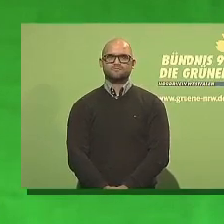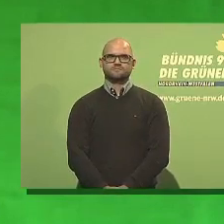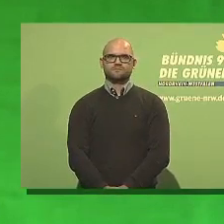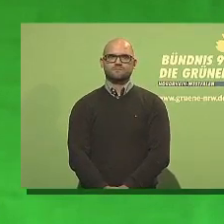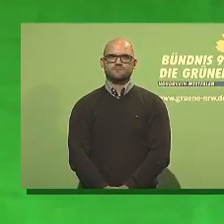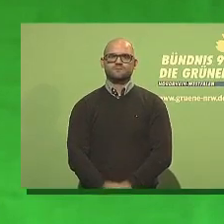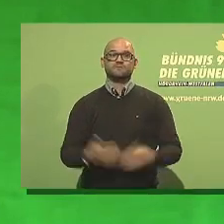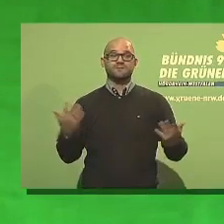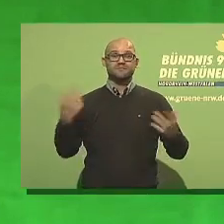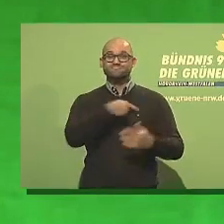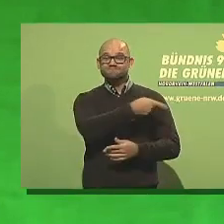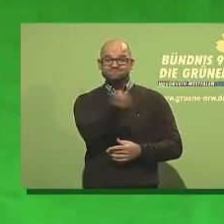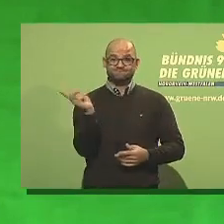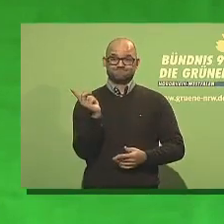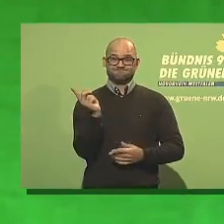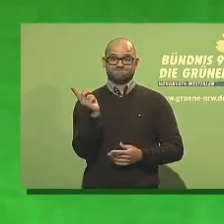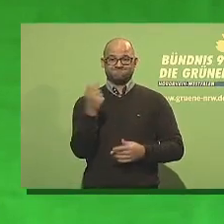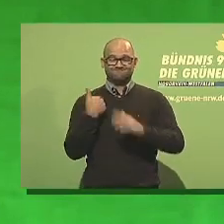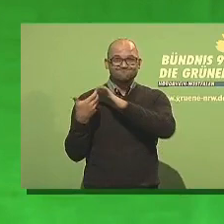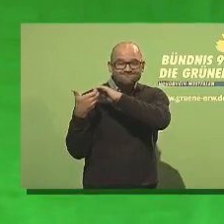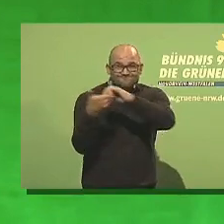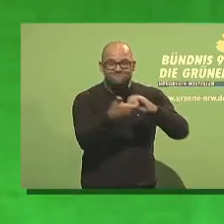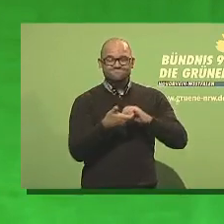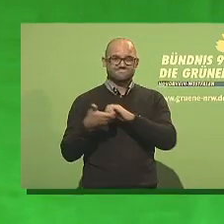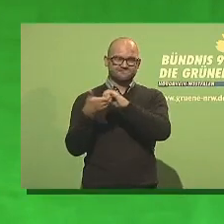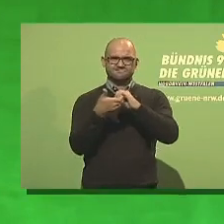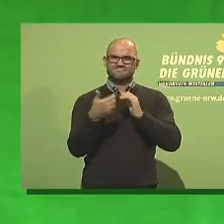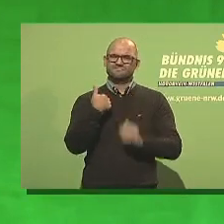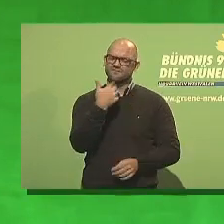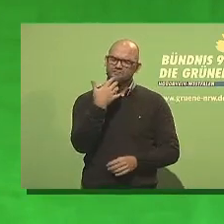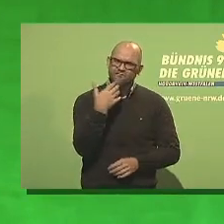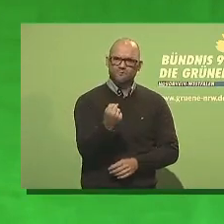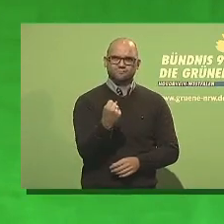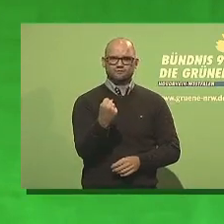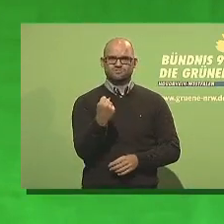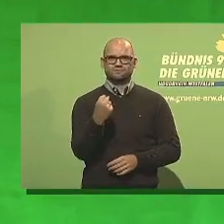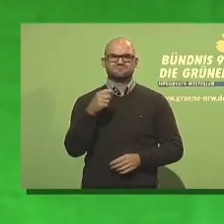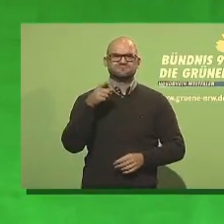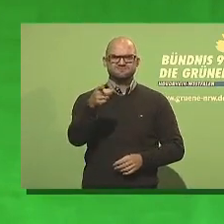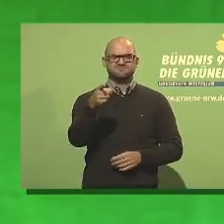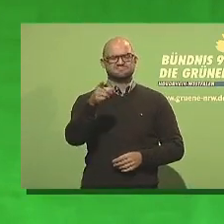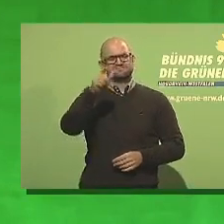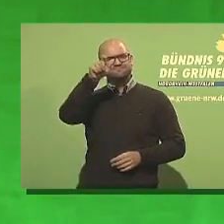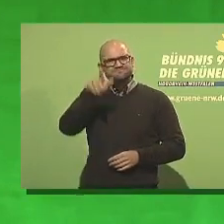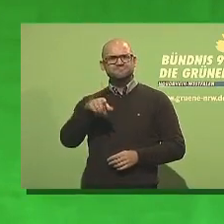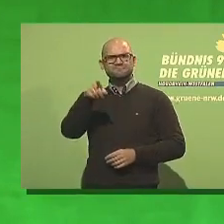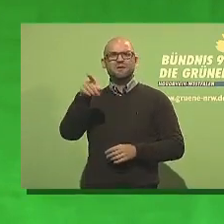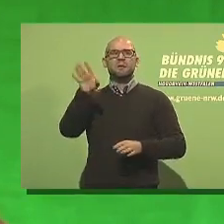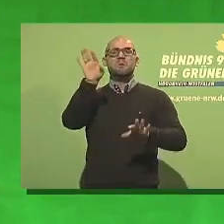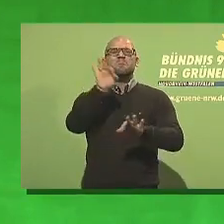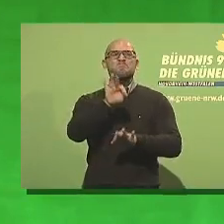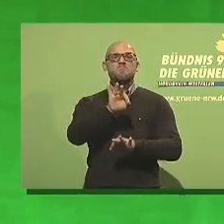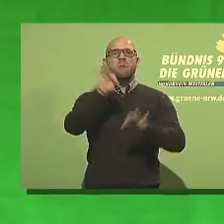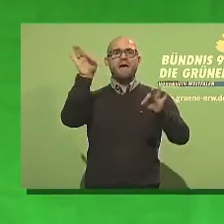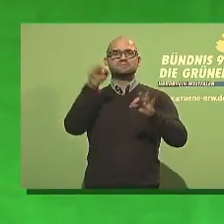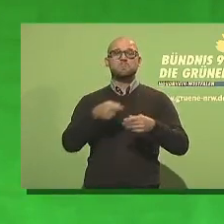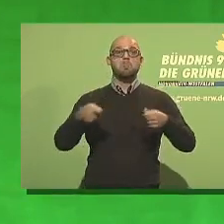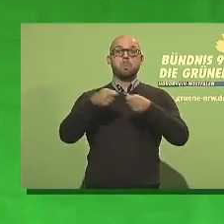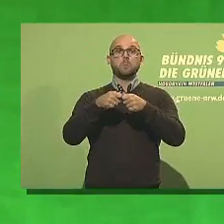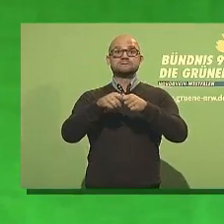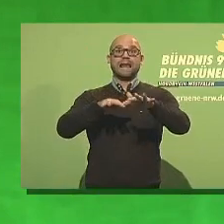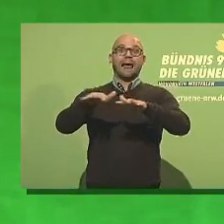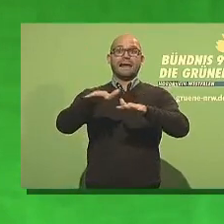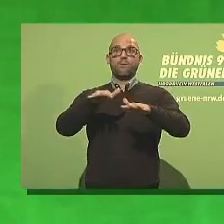Mit euch gemeinsam möchte ich die vollständige Ablösung dieser selbsternannten besten Bundesregierung